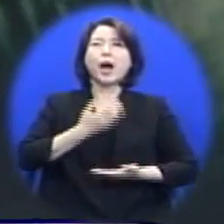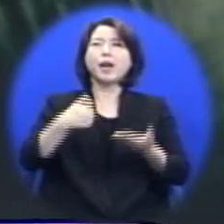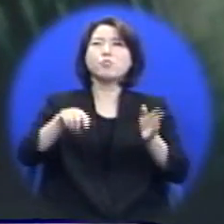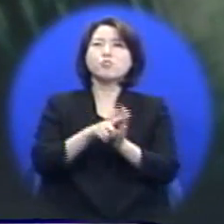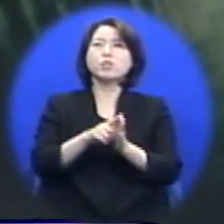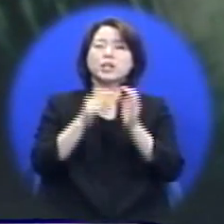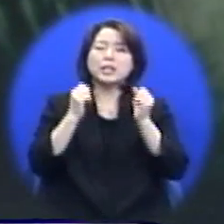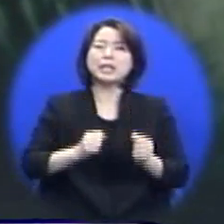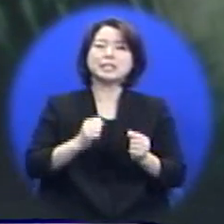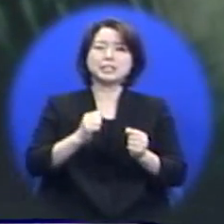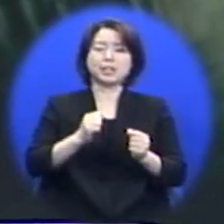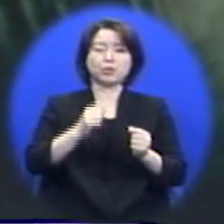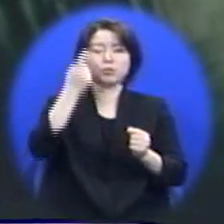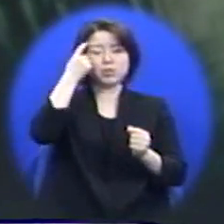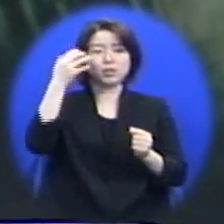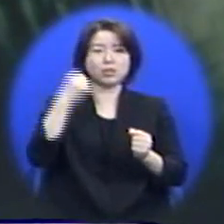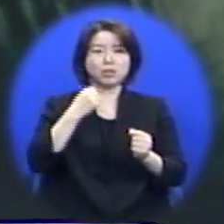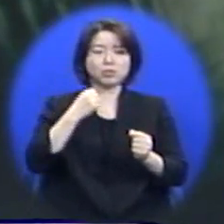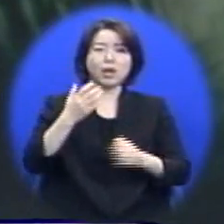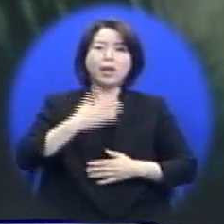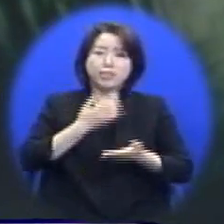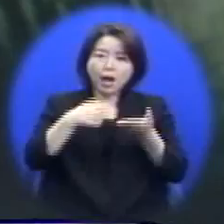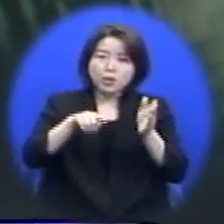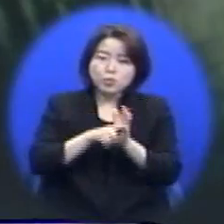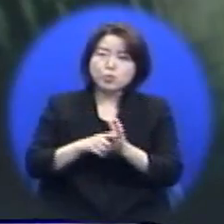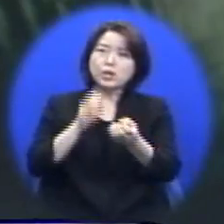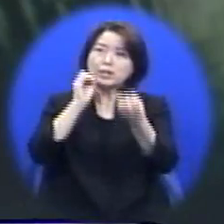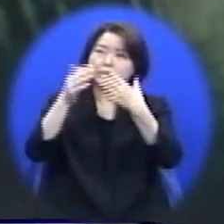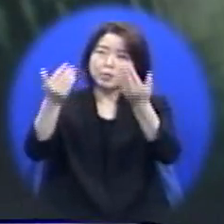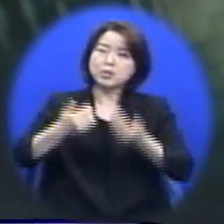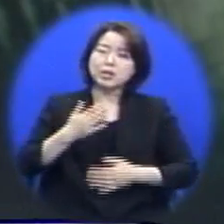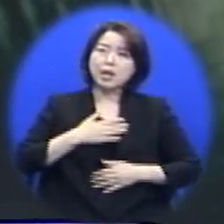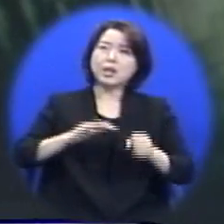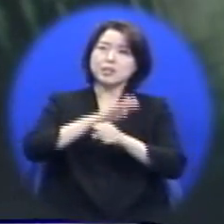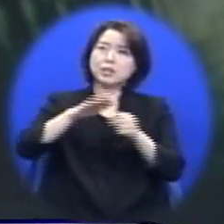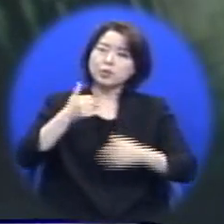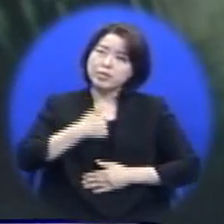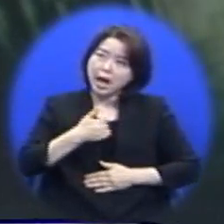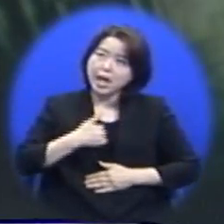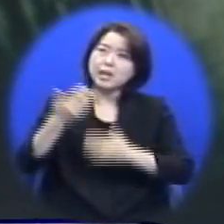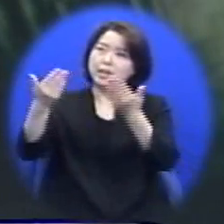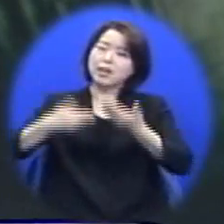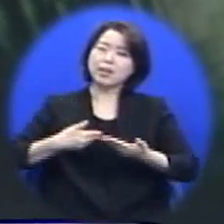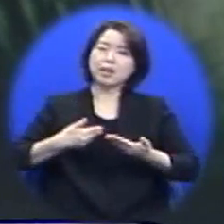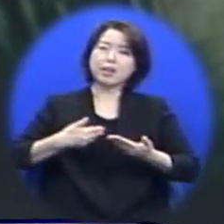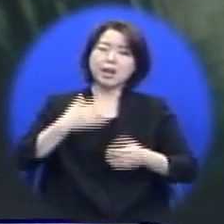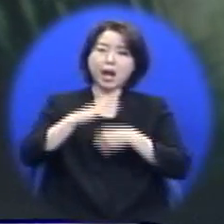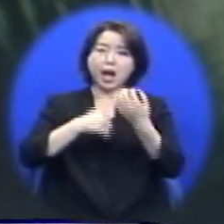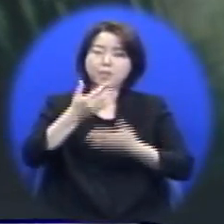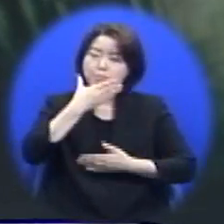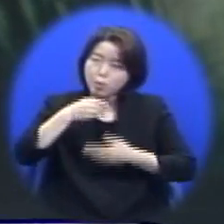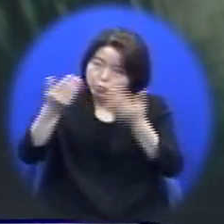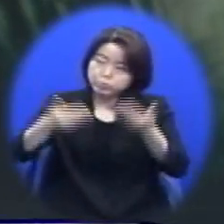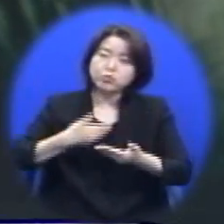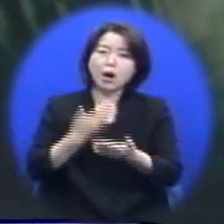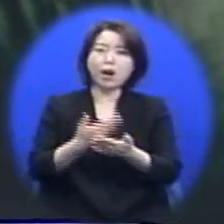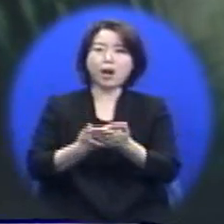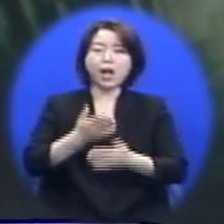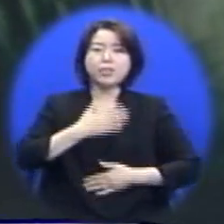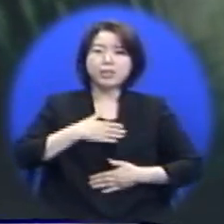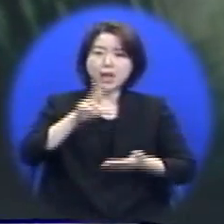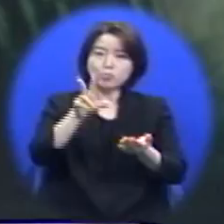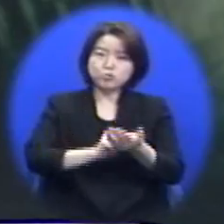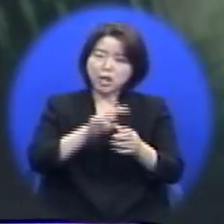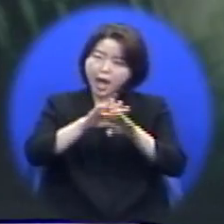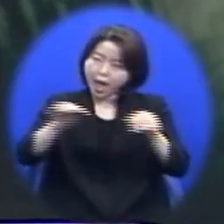생각합니다. 나를 응답해 주시고 나를 사랑해 주시고 나에게 하나님께서 복을 주시고 내 문제를